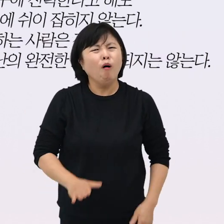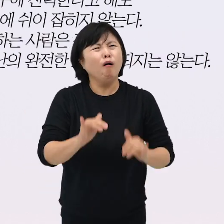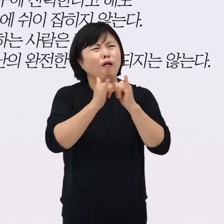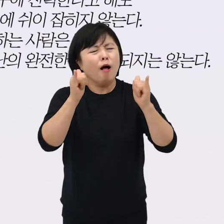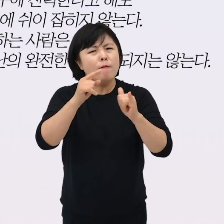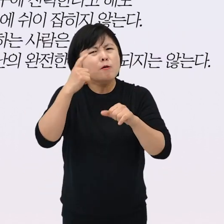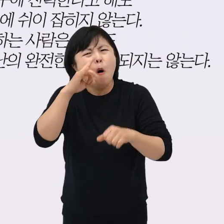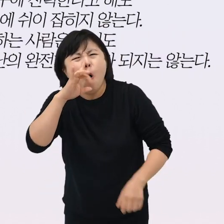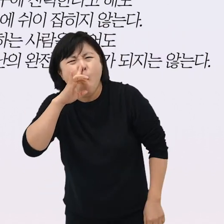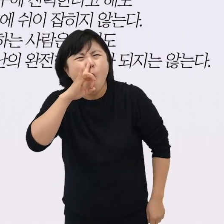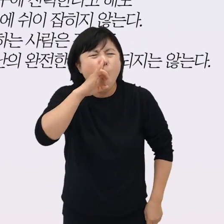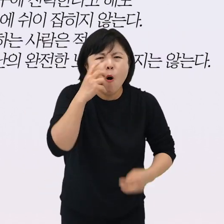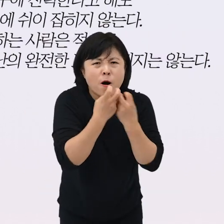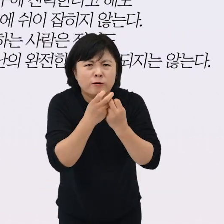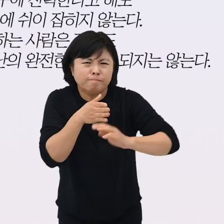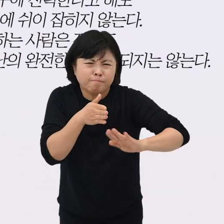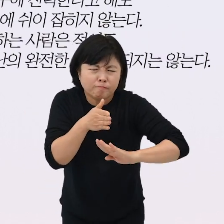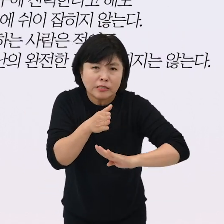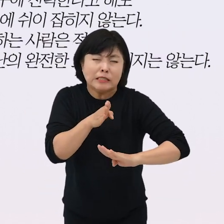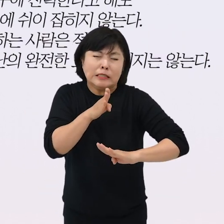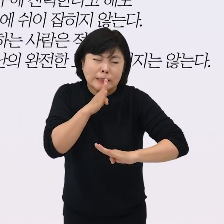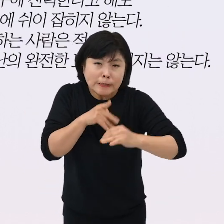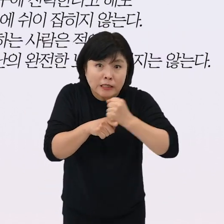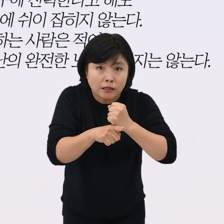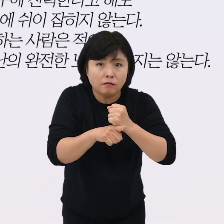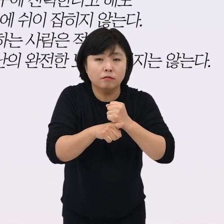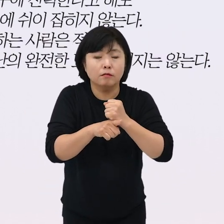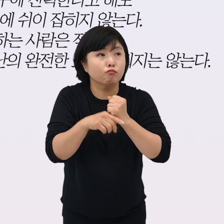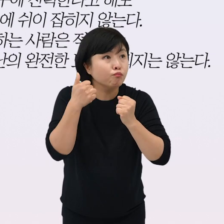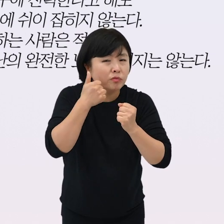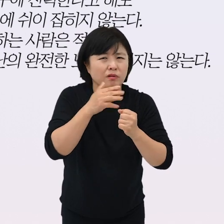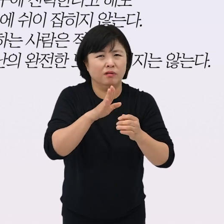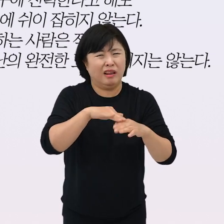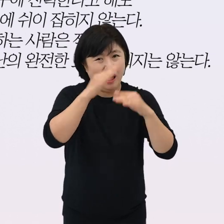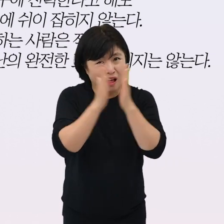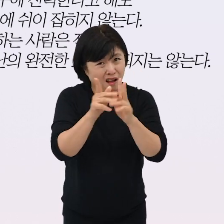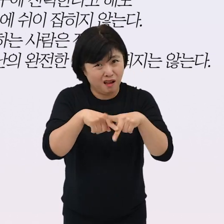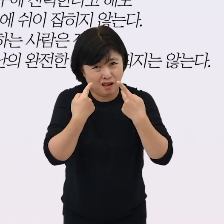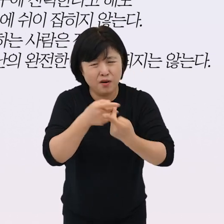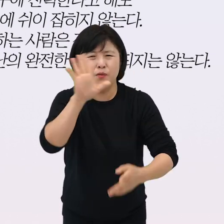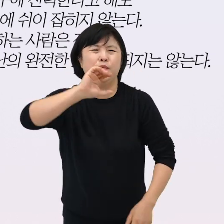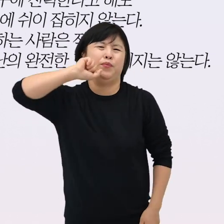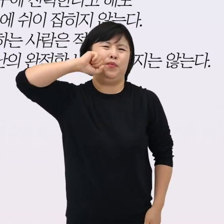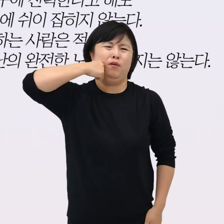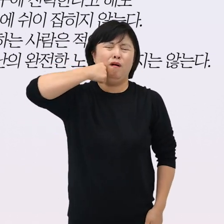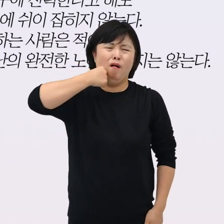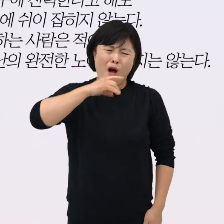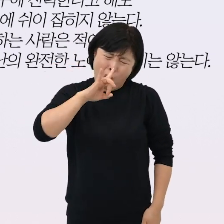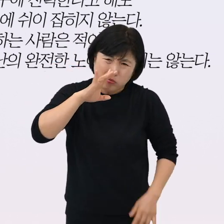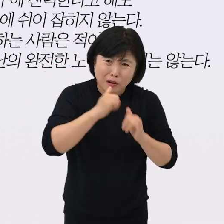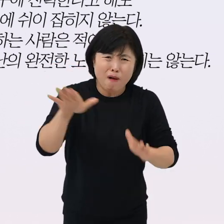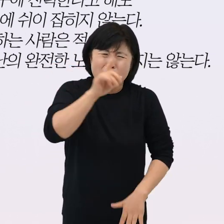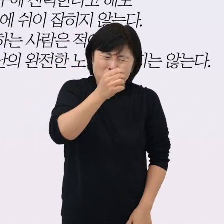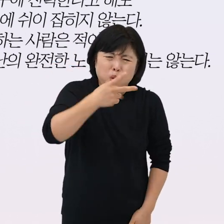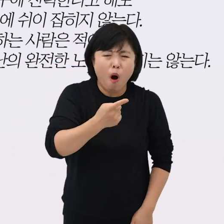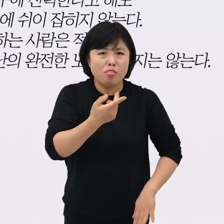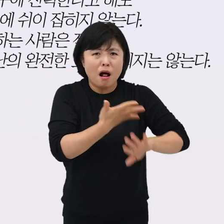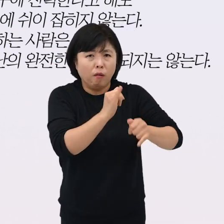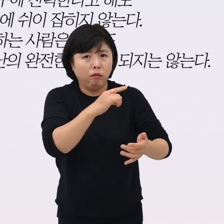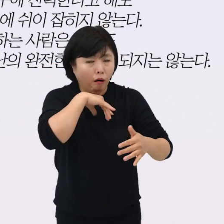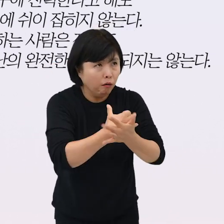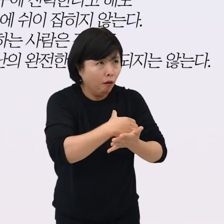인간이 탐구에 진력한다고 해도 진리는 인간의 손에 쉬이 잡히지 않는다. 하지만 탐구하는 사람은 적어도 타인의